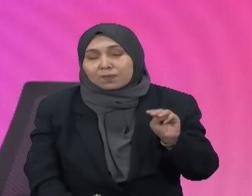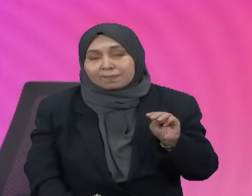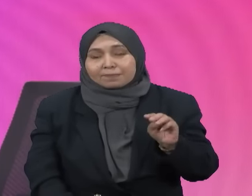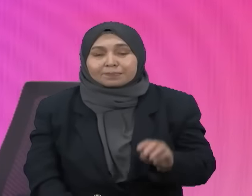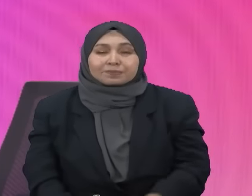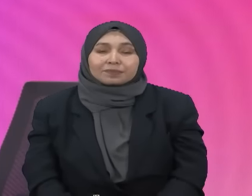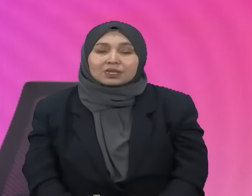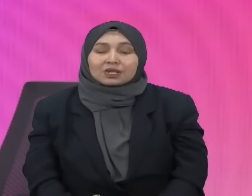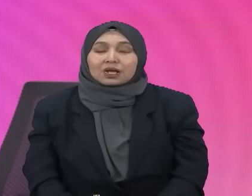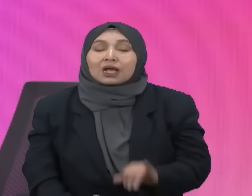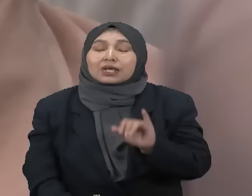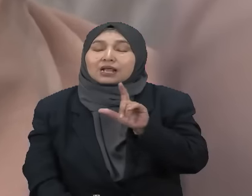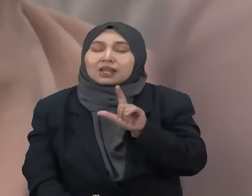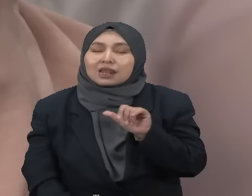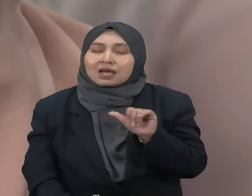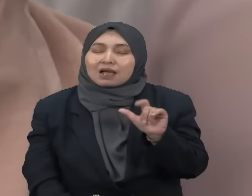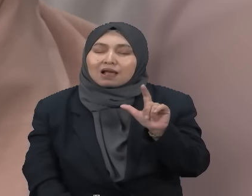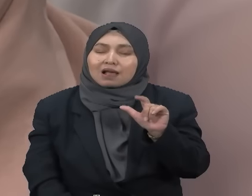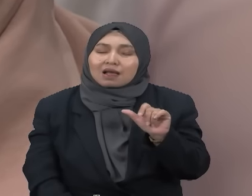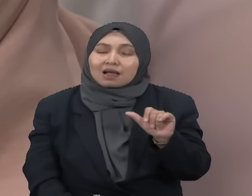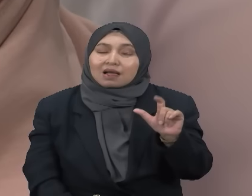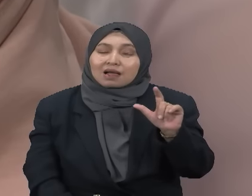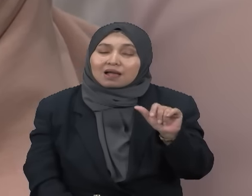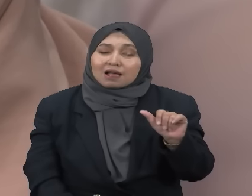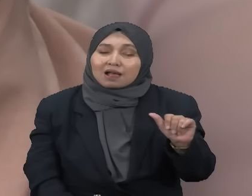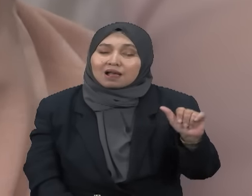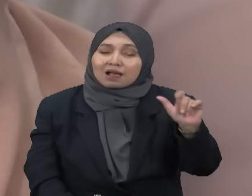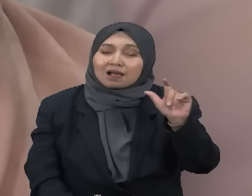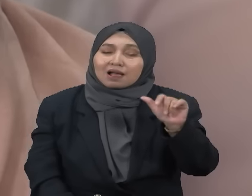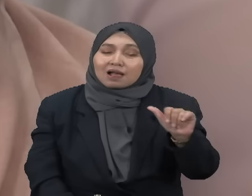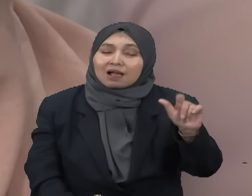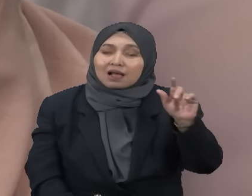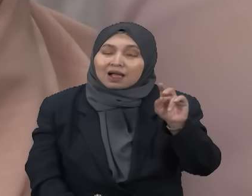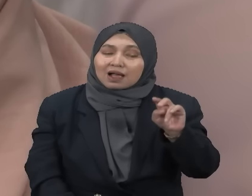qaryatikum. Illa